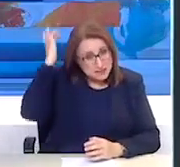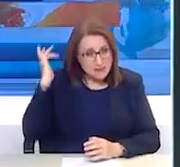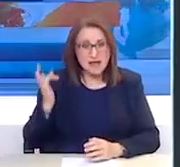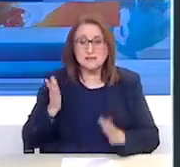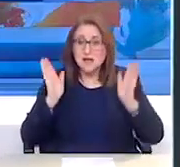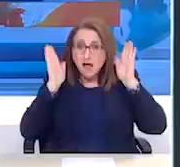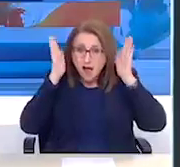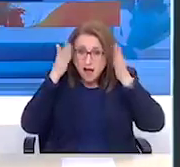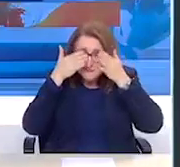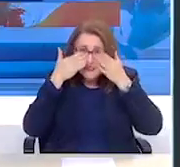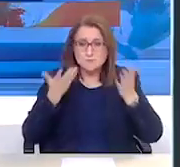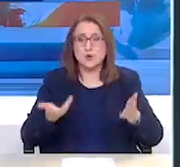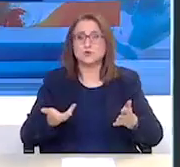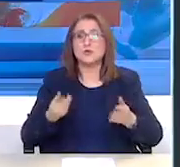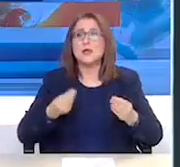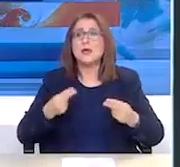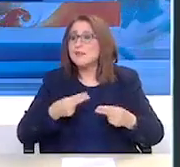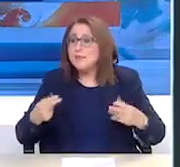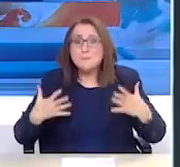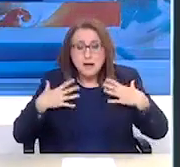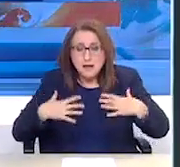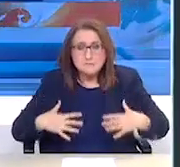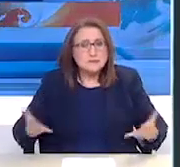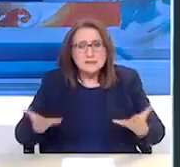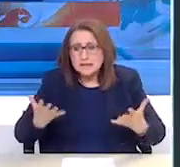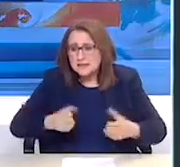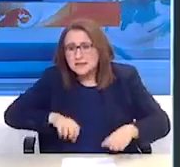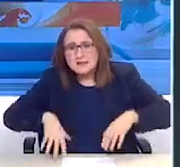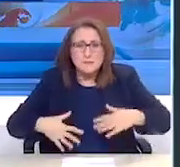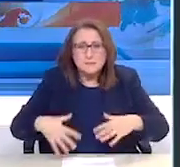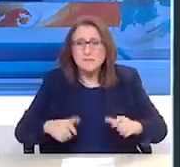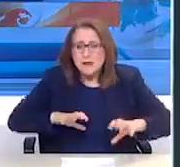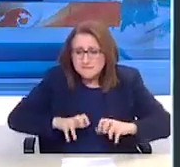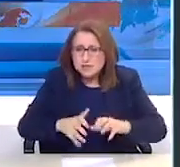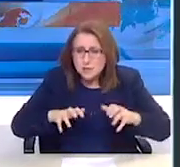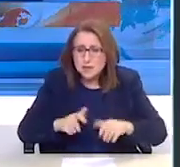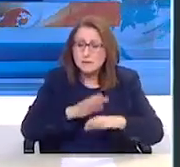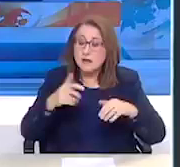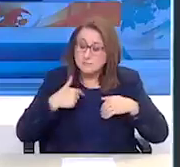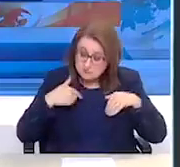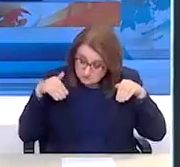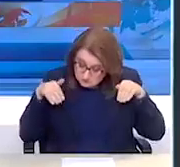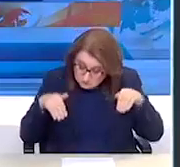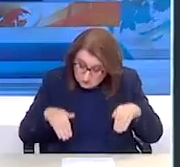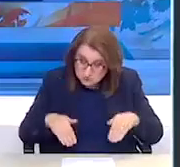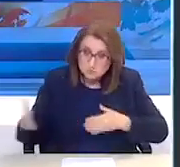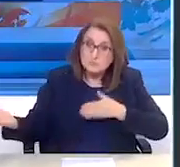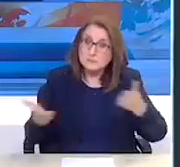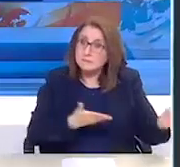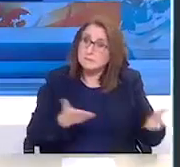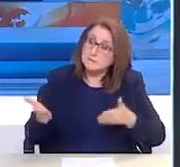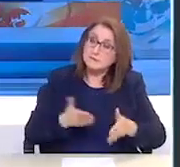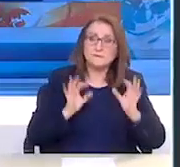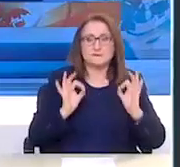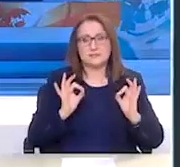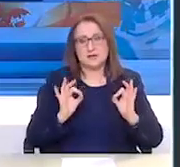αποκατάστασης είναι πάντα στο επίκεντρο της προσοχής μας, της φροντίδας μας, αλλά και του σεβασμού μας. Στη συνέχεια, θα ήθελα να σας ενημερώσω για μια πρωτοβουλία